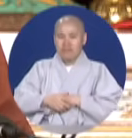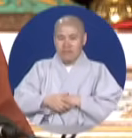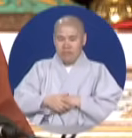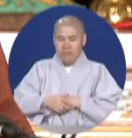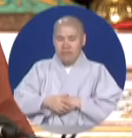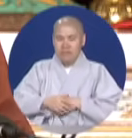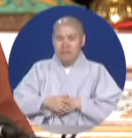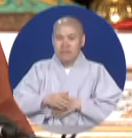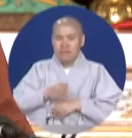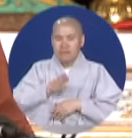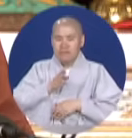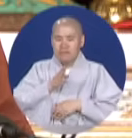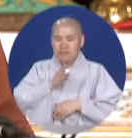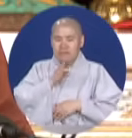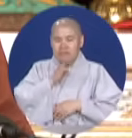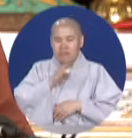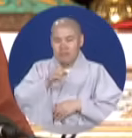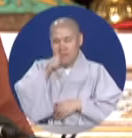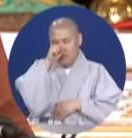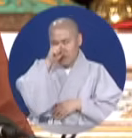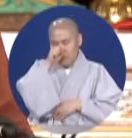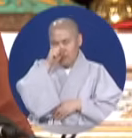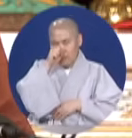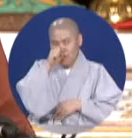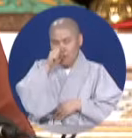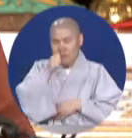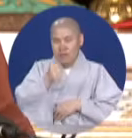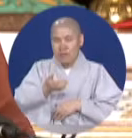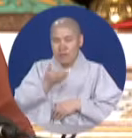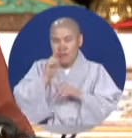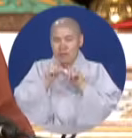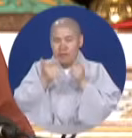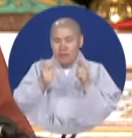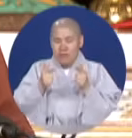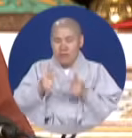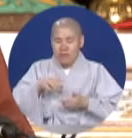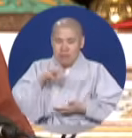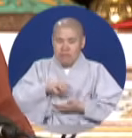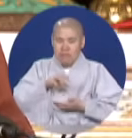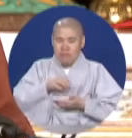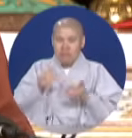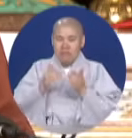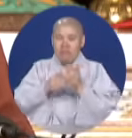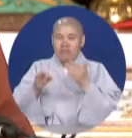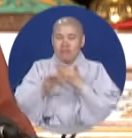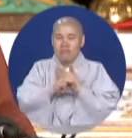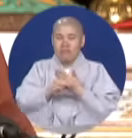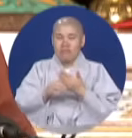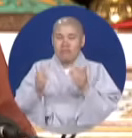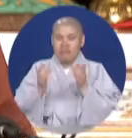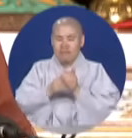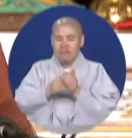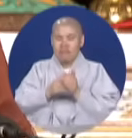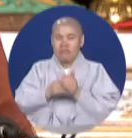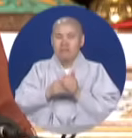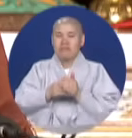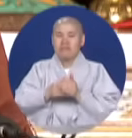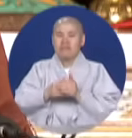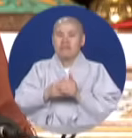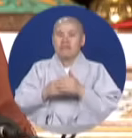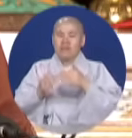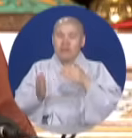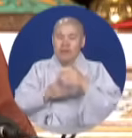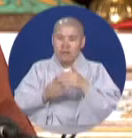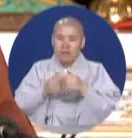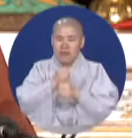그거 아주 중요해요. 아무리 좋은 음식이라도 소화돼 버리면 그만이에요. 허망한 거예요.